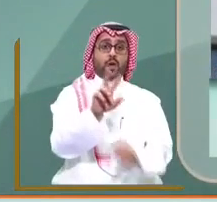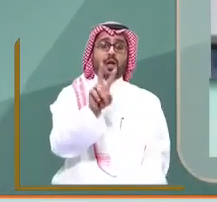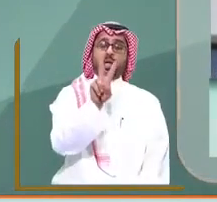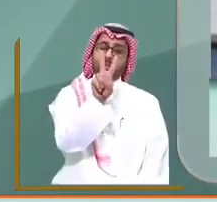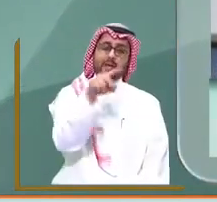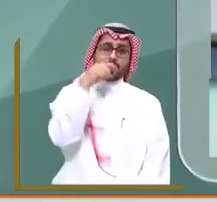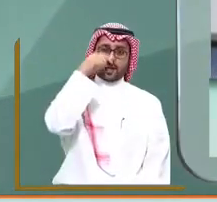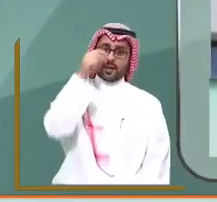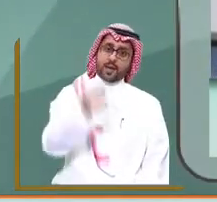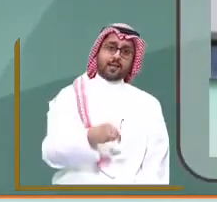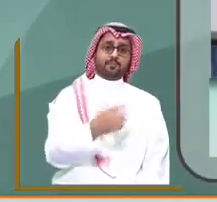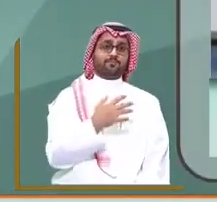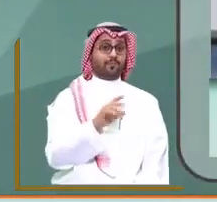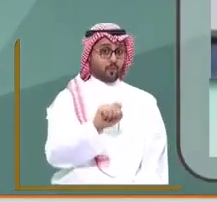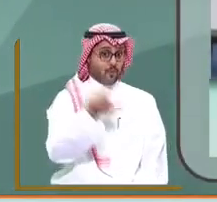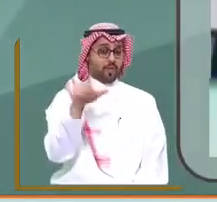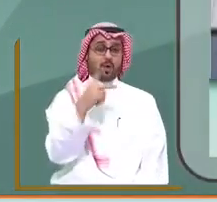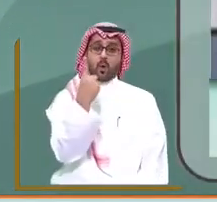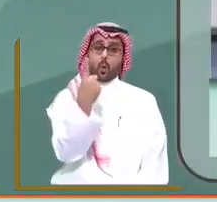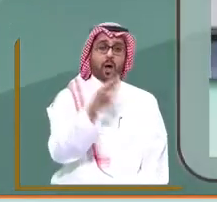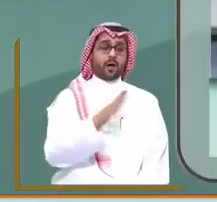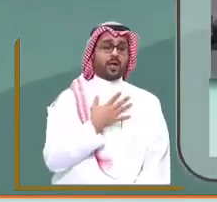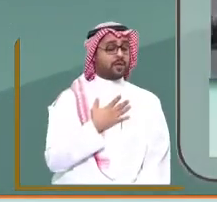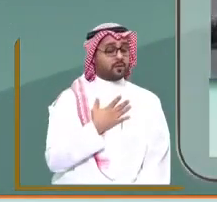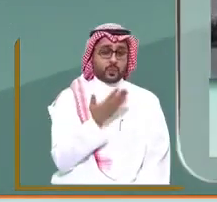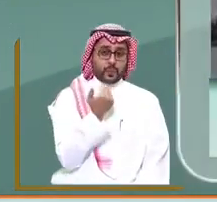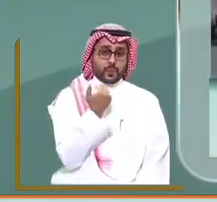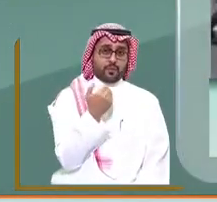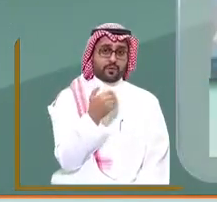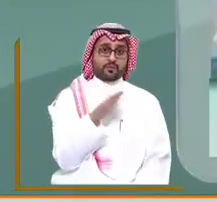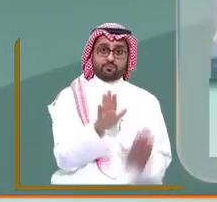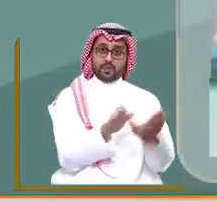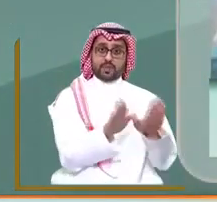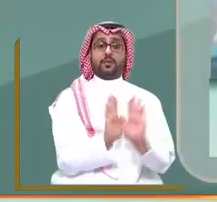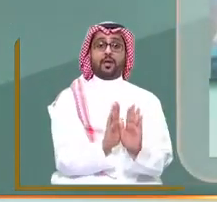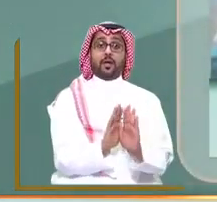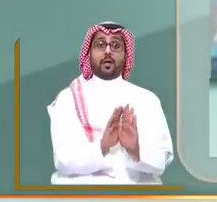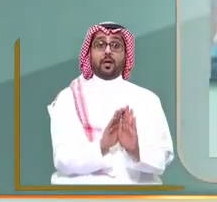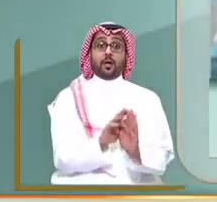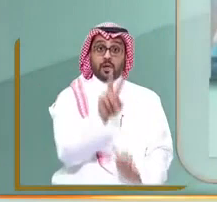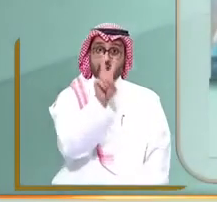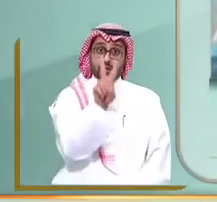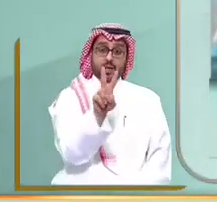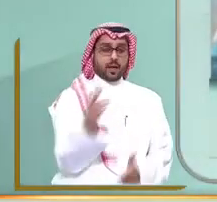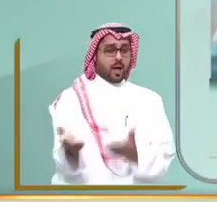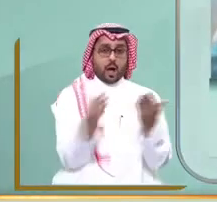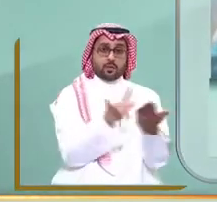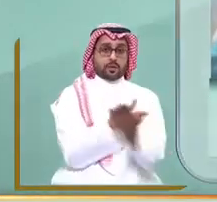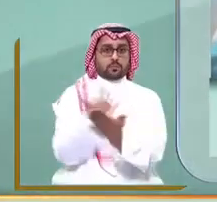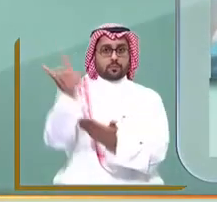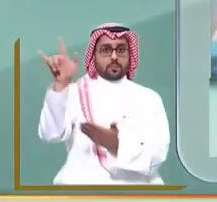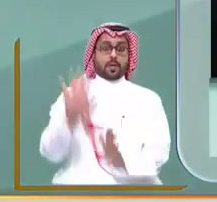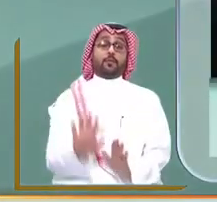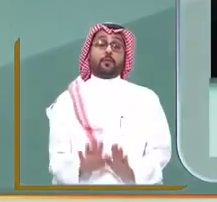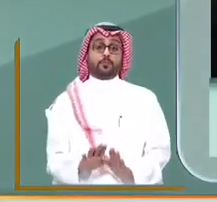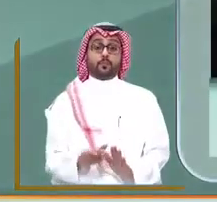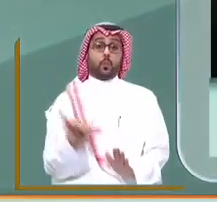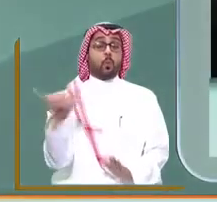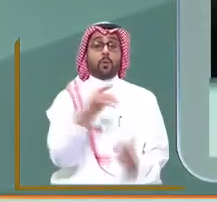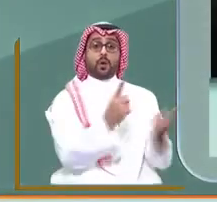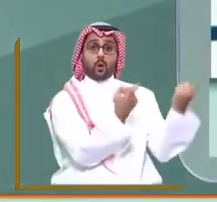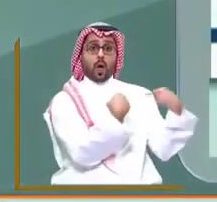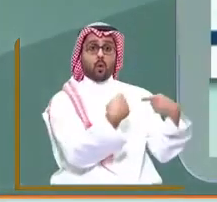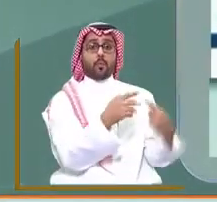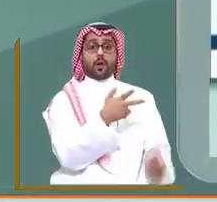المعتمدة طبعا من قبل وزارة الصحة في المملكة. ويأتي هذا الإجراء طبقا وتماشيا مع التعليمات الجهات